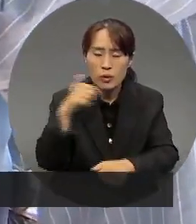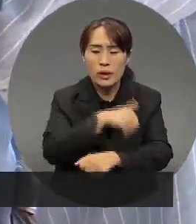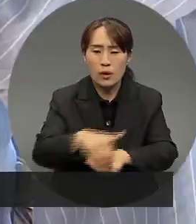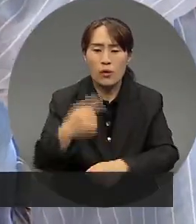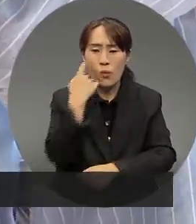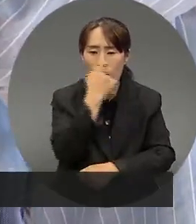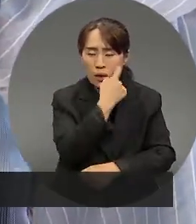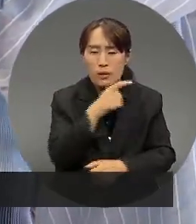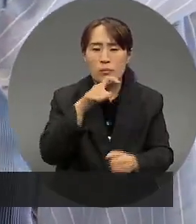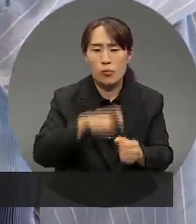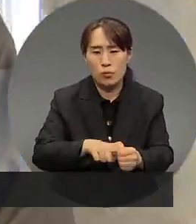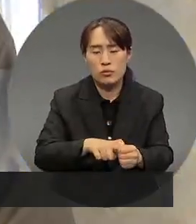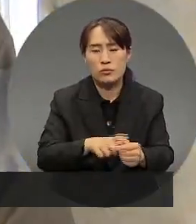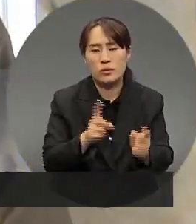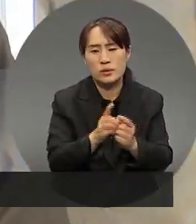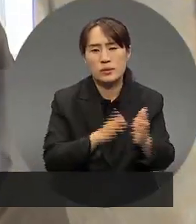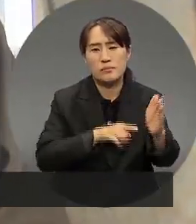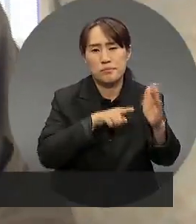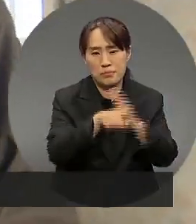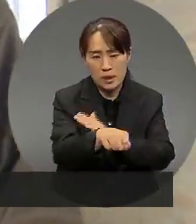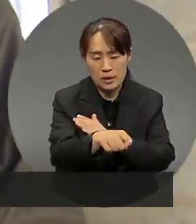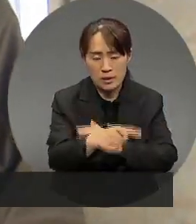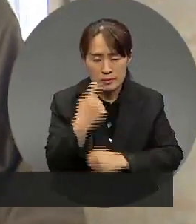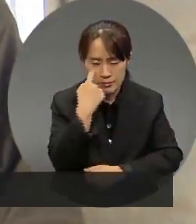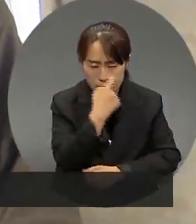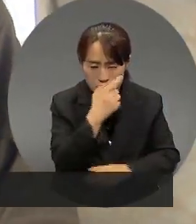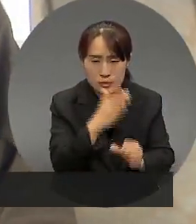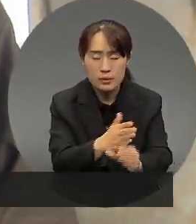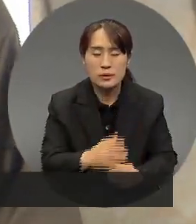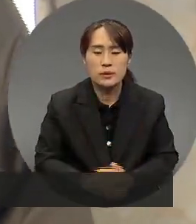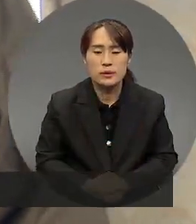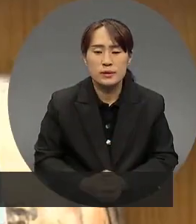확인하러 현장 실사에 나선 겁니다